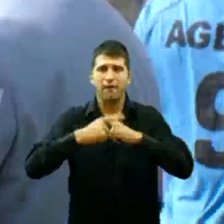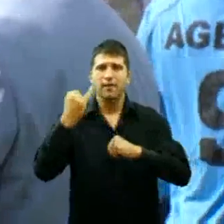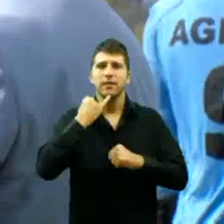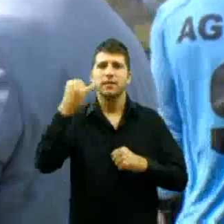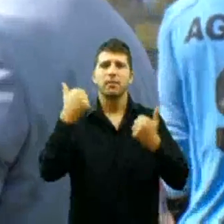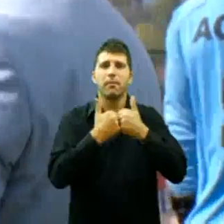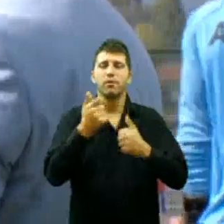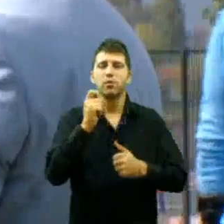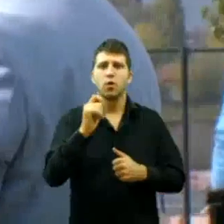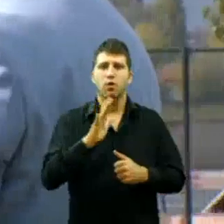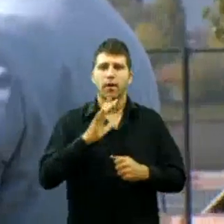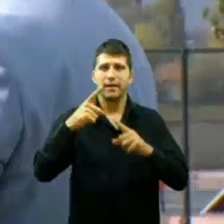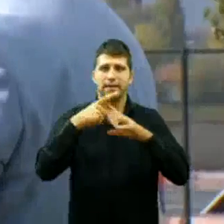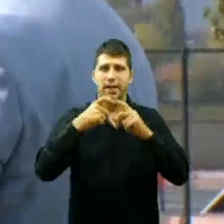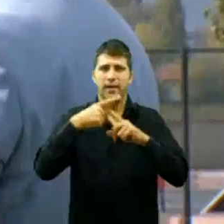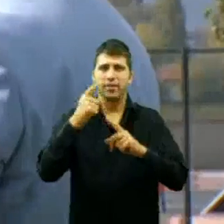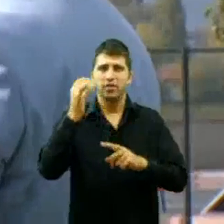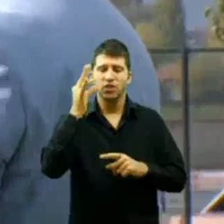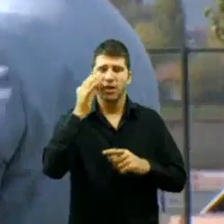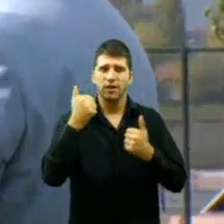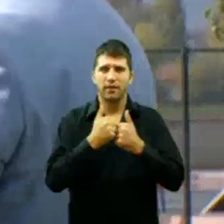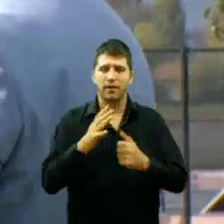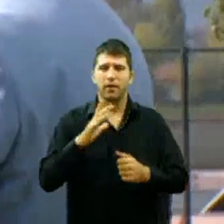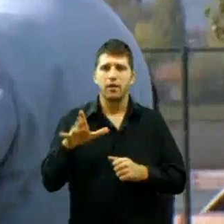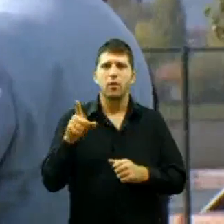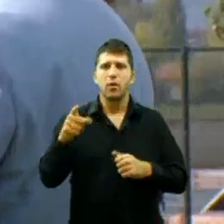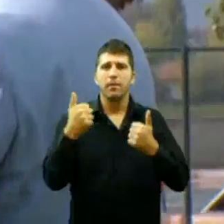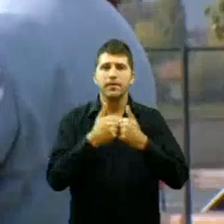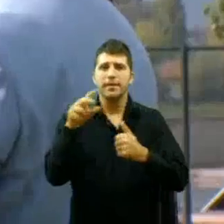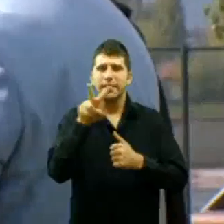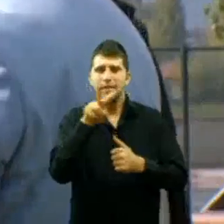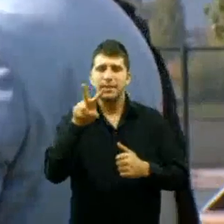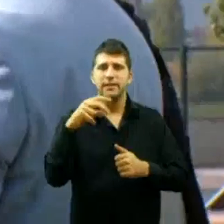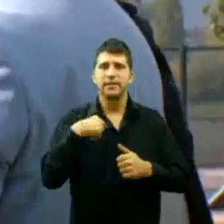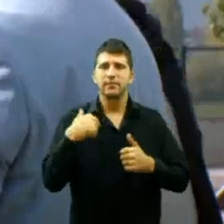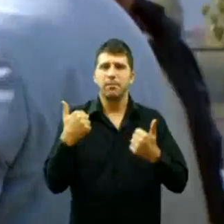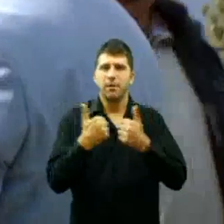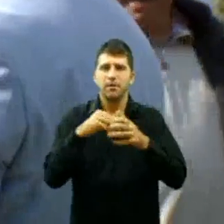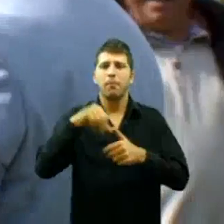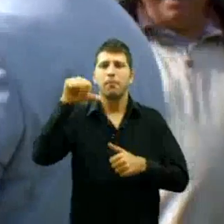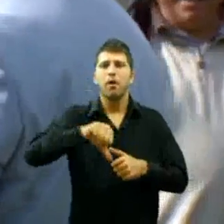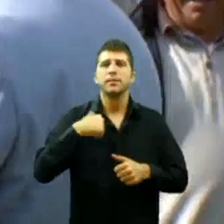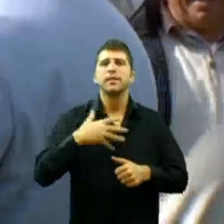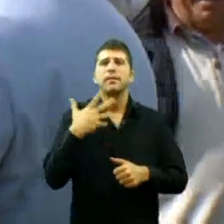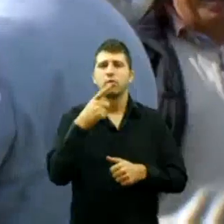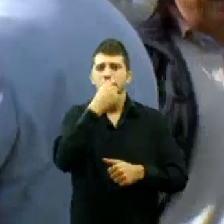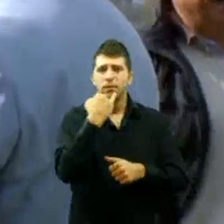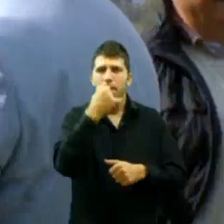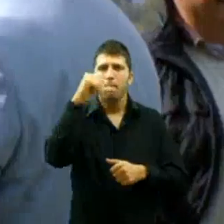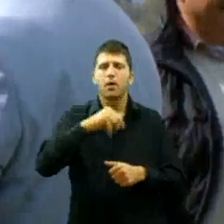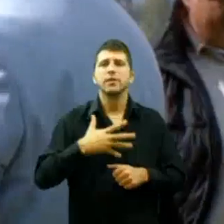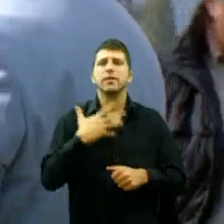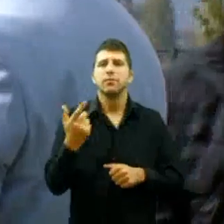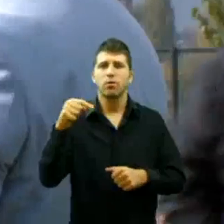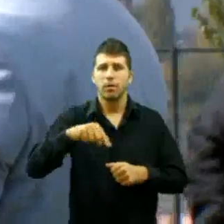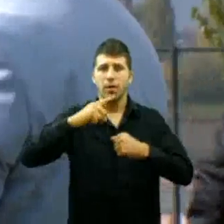TRT'den yayınlanacak. Evet, onlar da inşallah en iyi şekilde. İkimizin de prensiplerinde mağlup olmamak var. Biz de mağlup olmamak için çıkacağız. Bir sonraki hafta da Kara